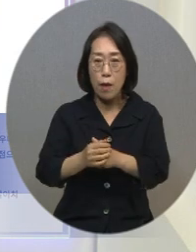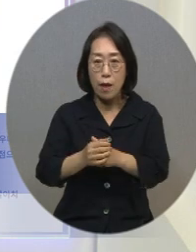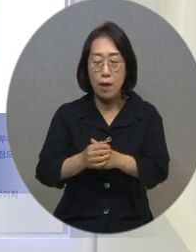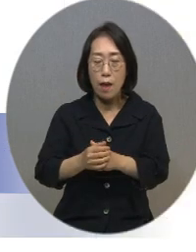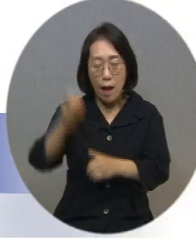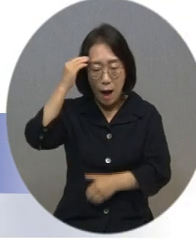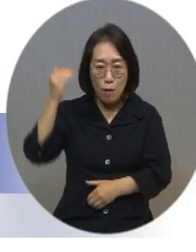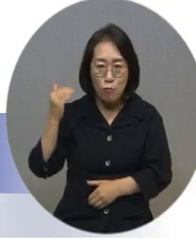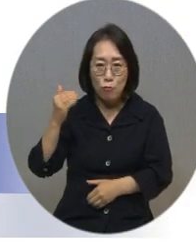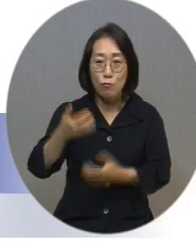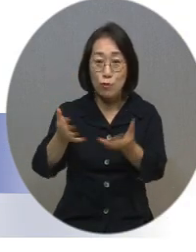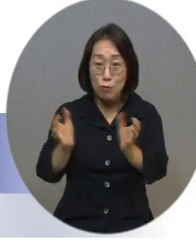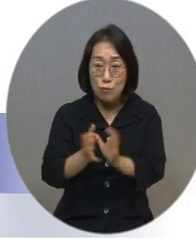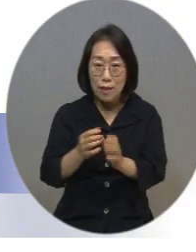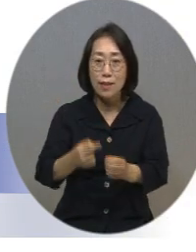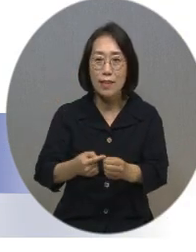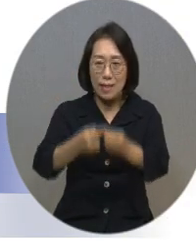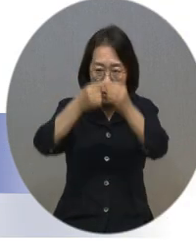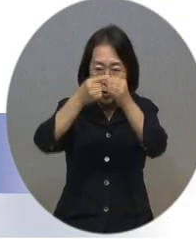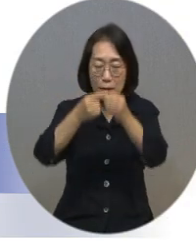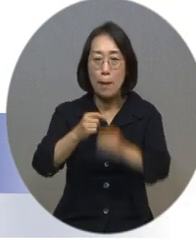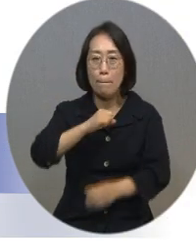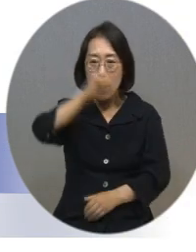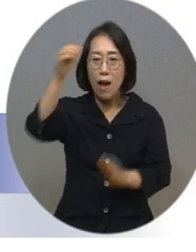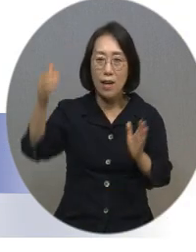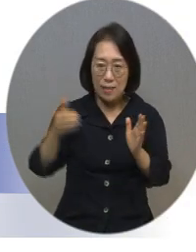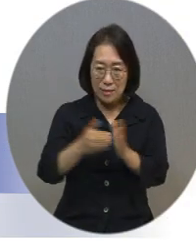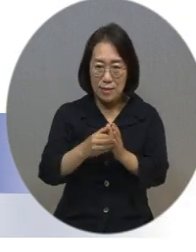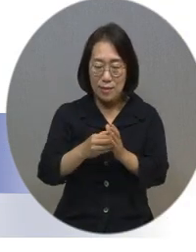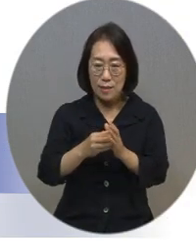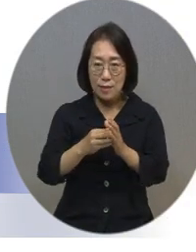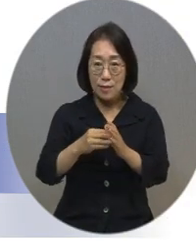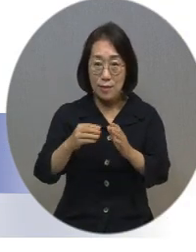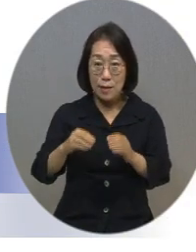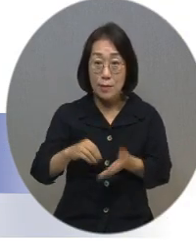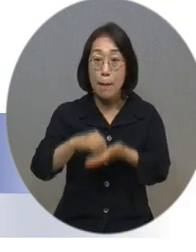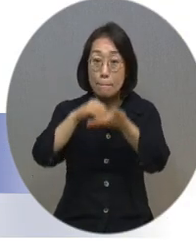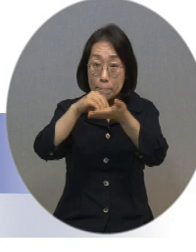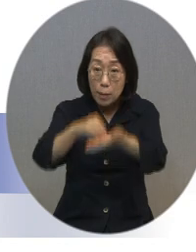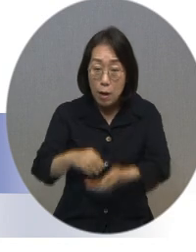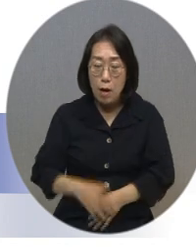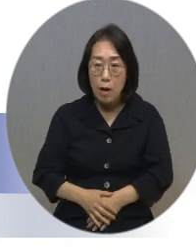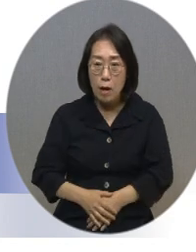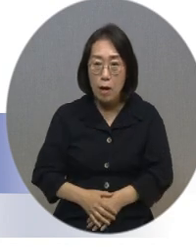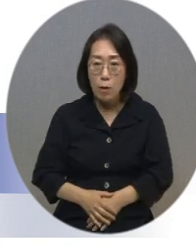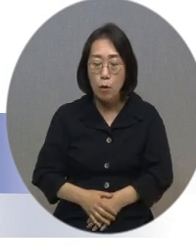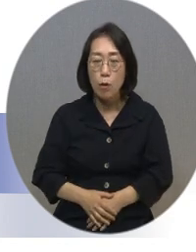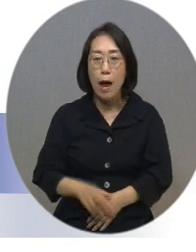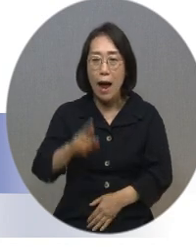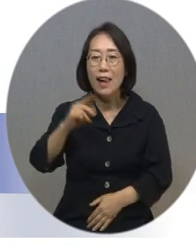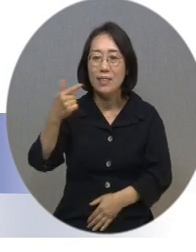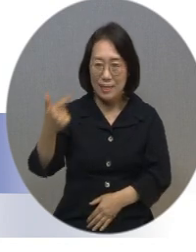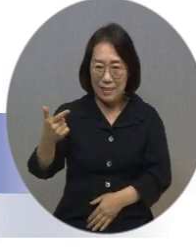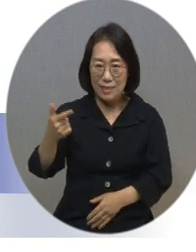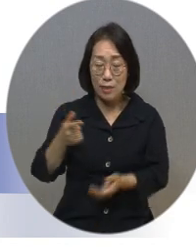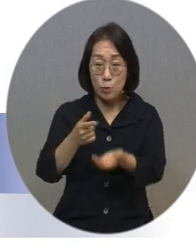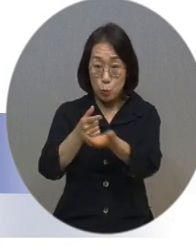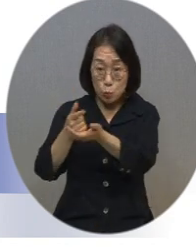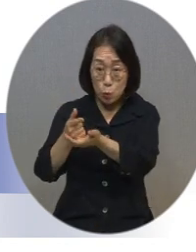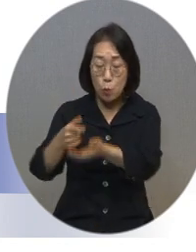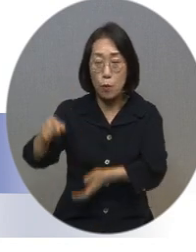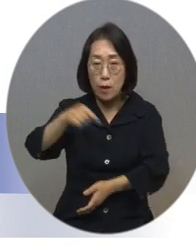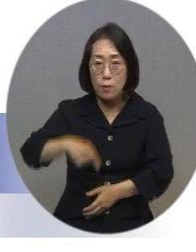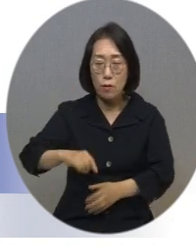차지했습니다 이번 대회에 출전한 대한민국 선수단은 R6 50m 소총복사 혼성 세계